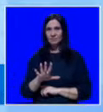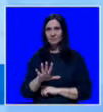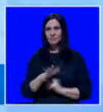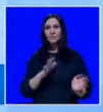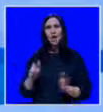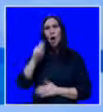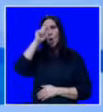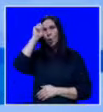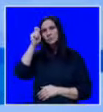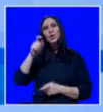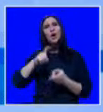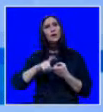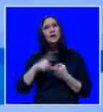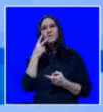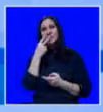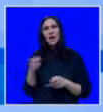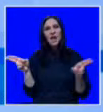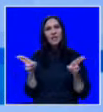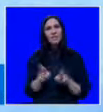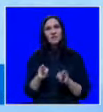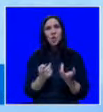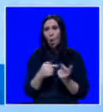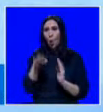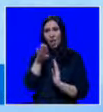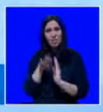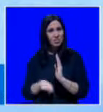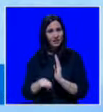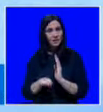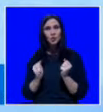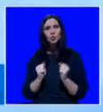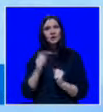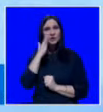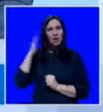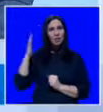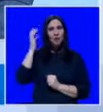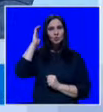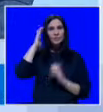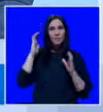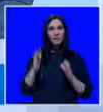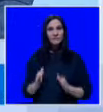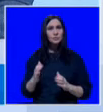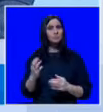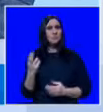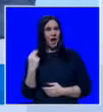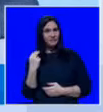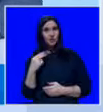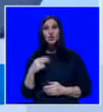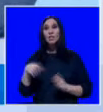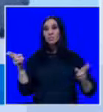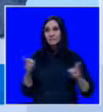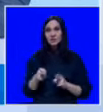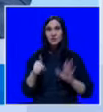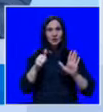Но господин Кадиев, видяхте ли дефицита колко е нисък? Очакваше се от страна на служебното правителство, ни казваше, че дефицита ще